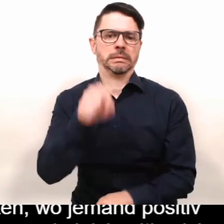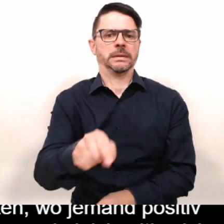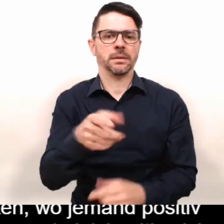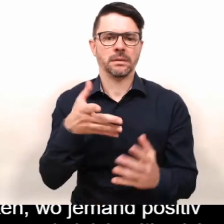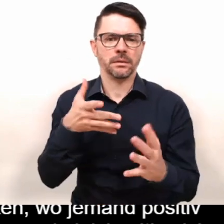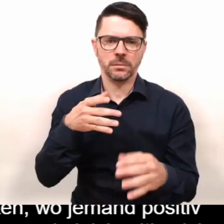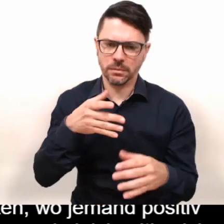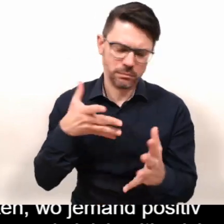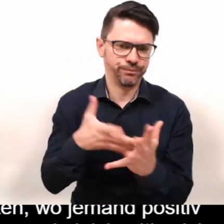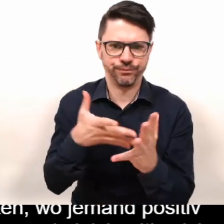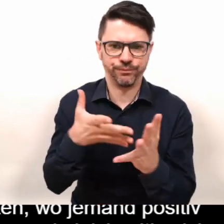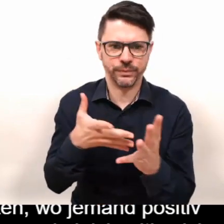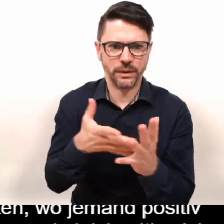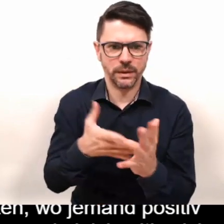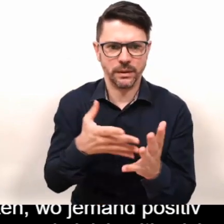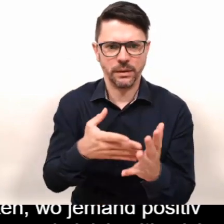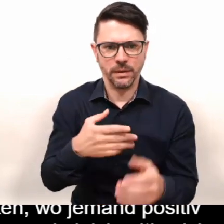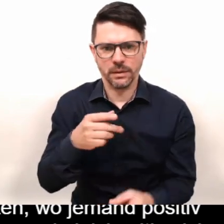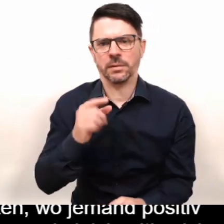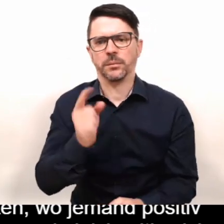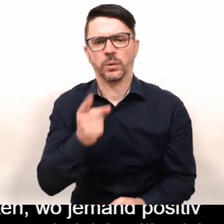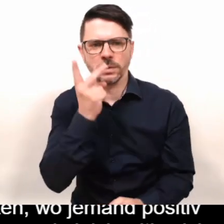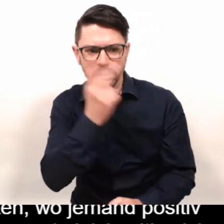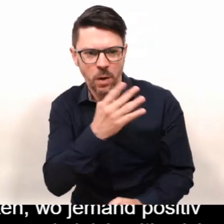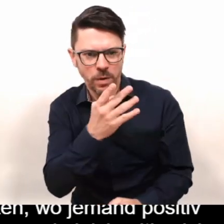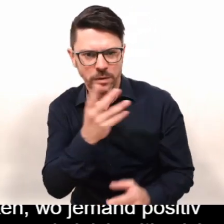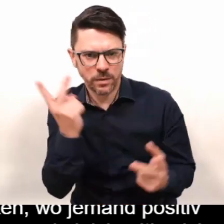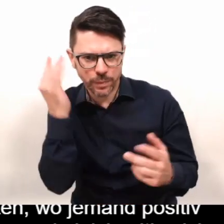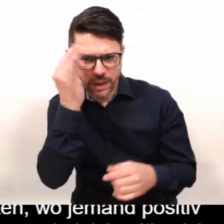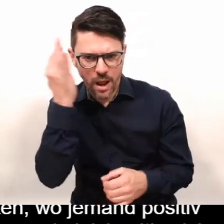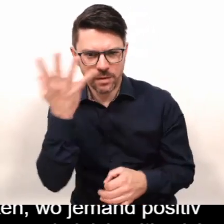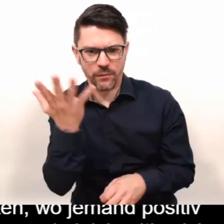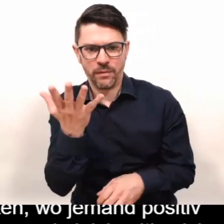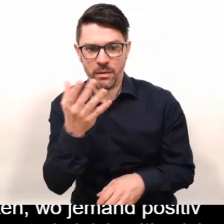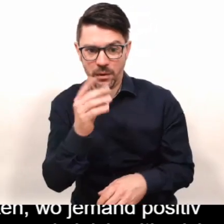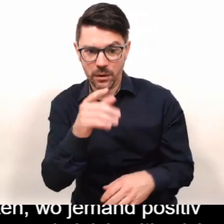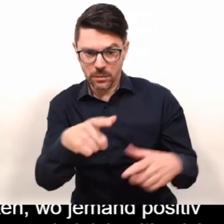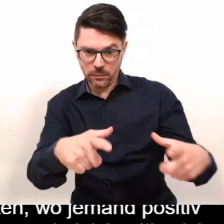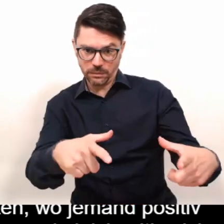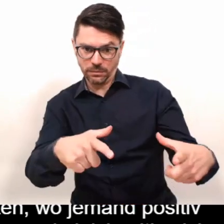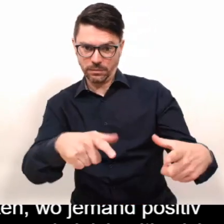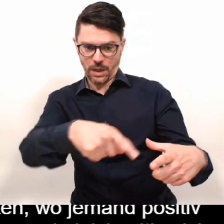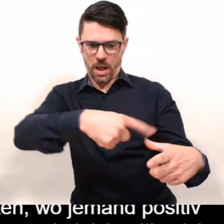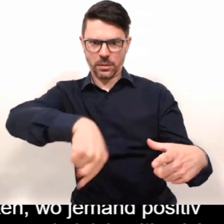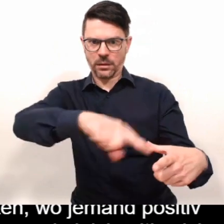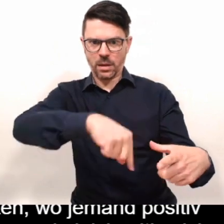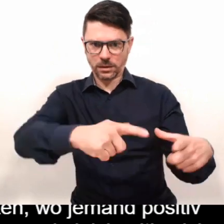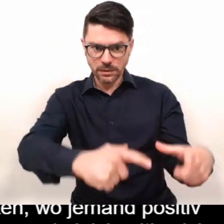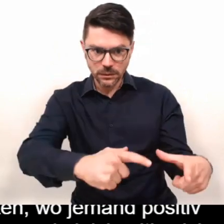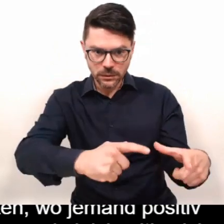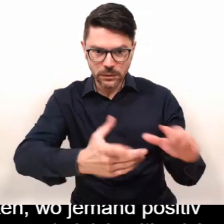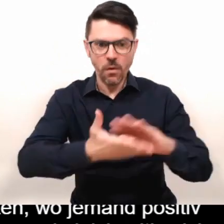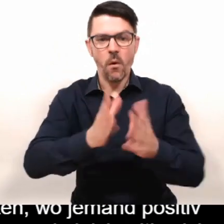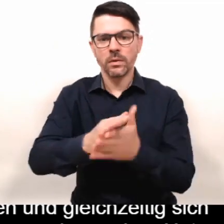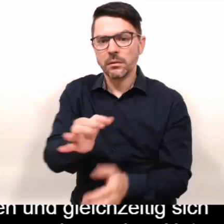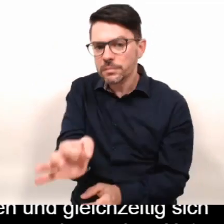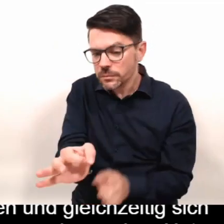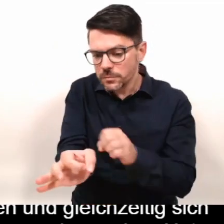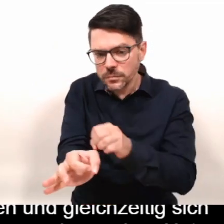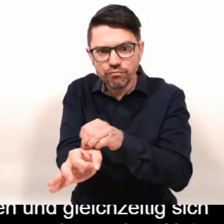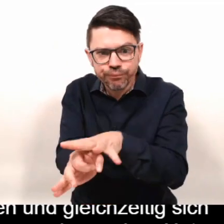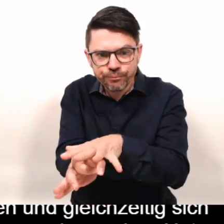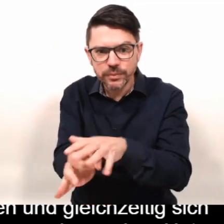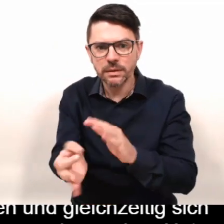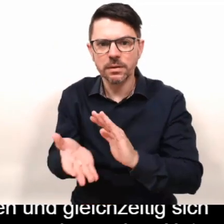welche Landkreise haben eben besonders viele Fälle pro 100.000 Einwohner, um hier dann eben auch hier unabhängig davon, ob